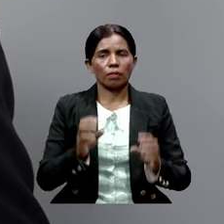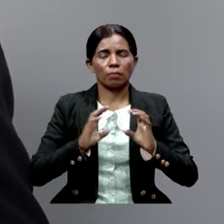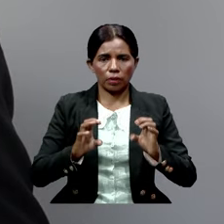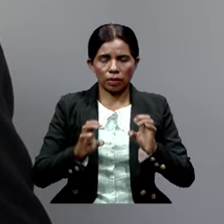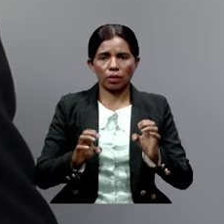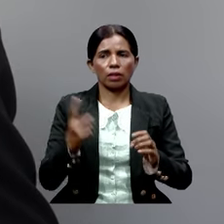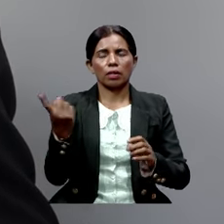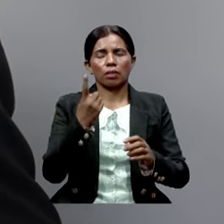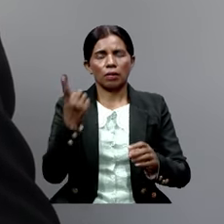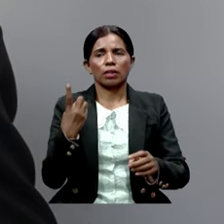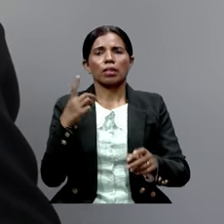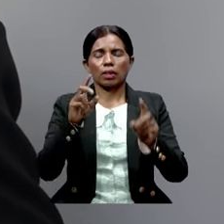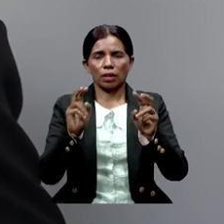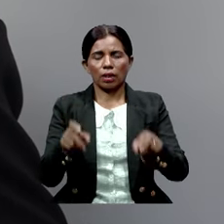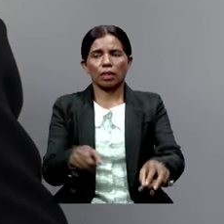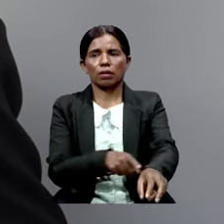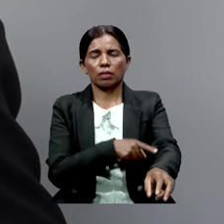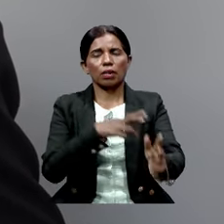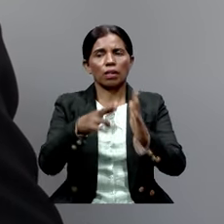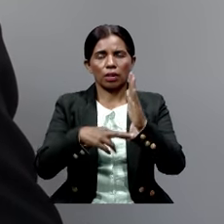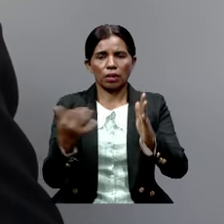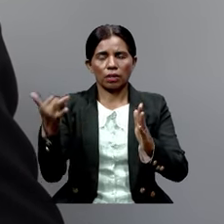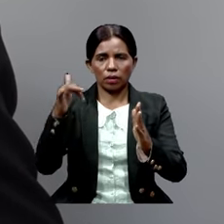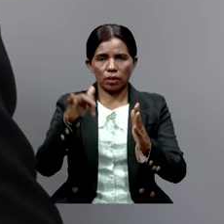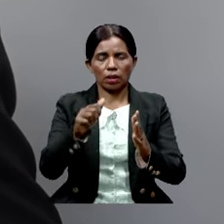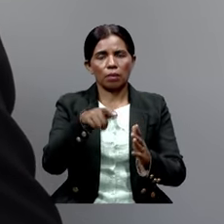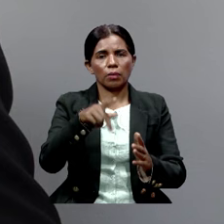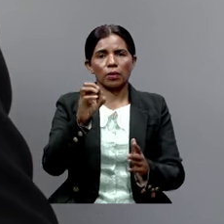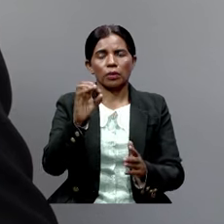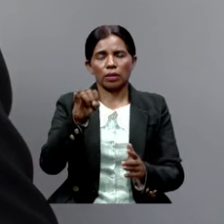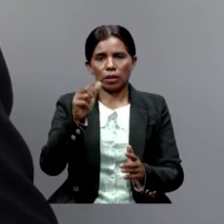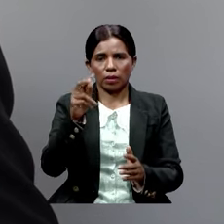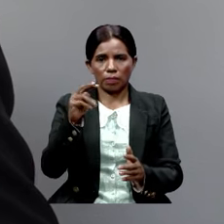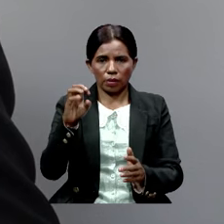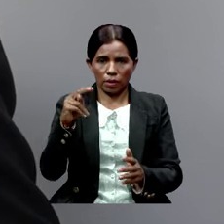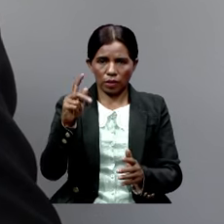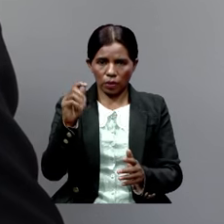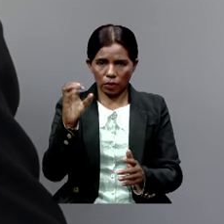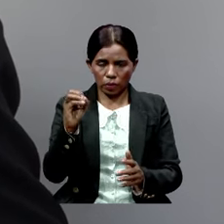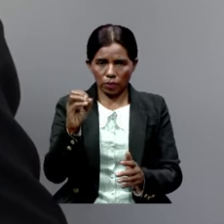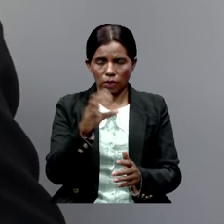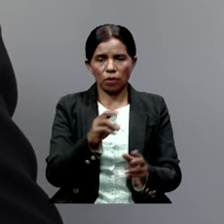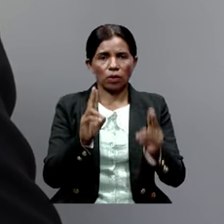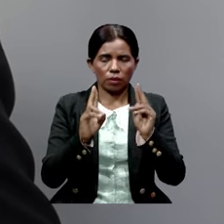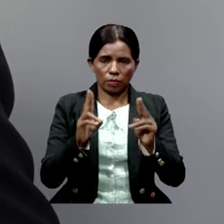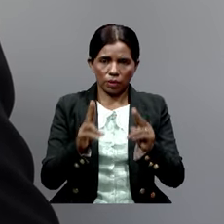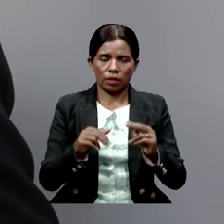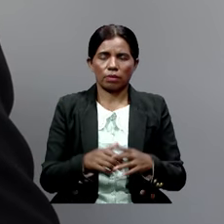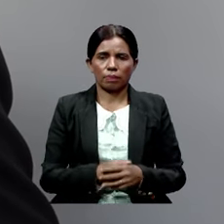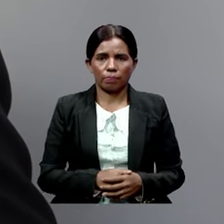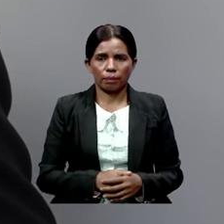tene nafatin tingkli ho si regresi dari perjuangan ini yang ho ida be ho urgent ika emergency